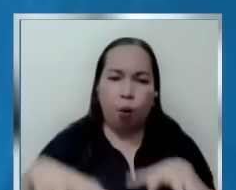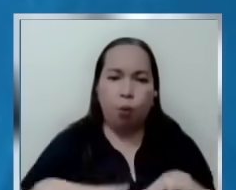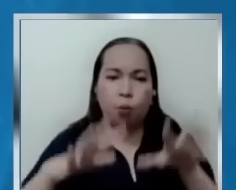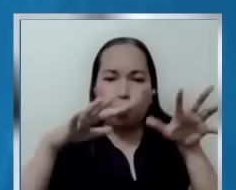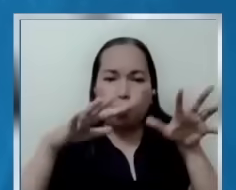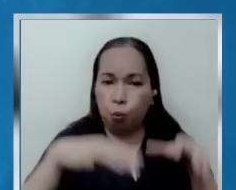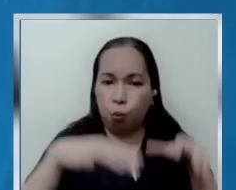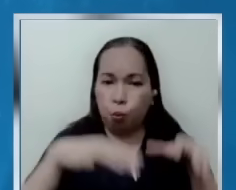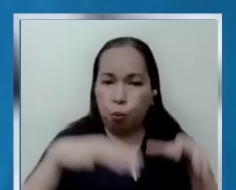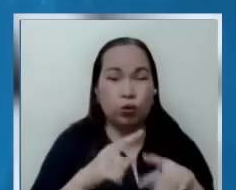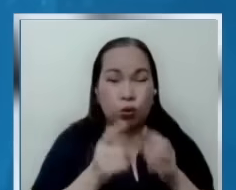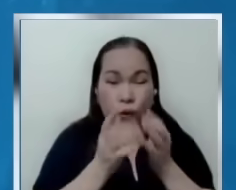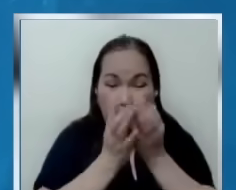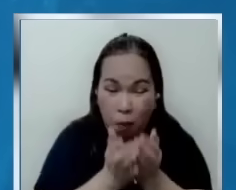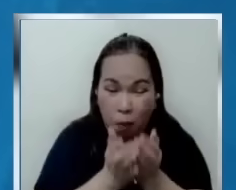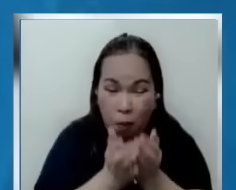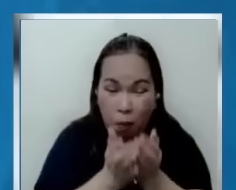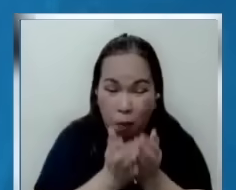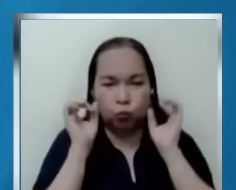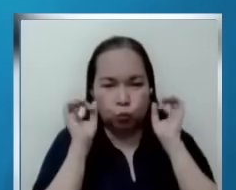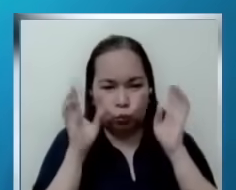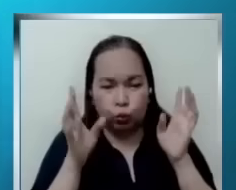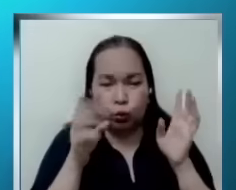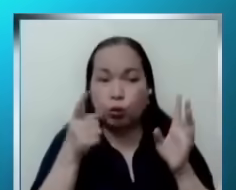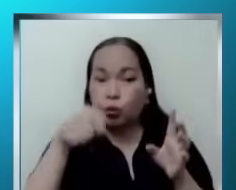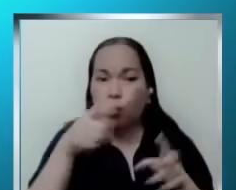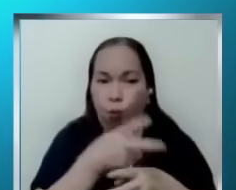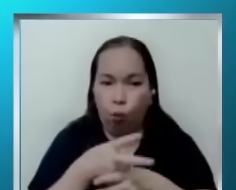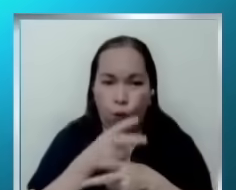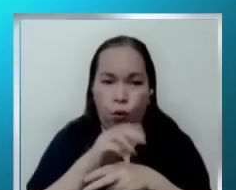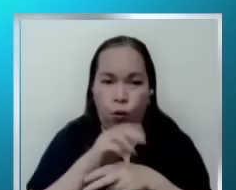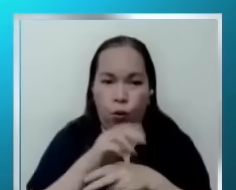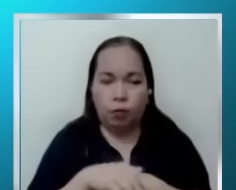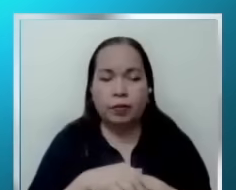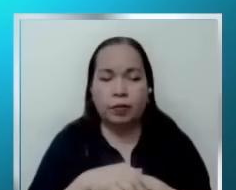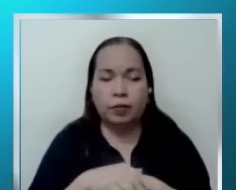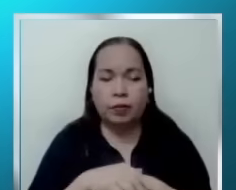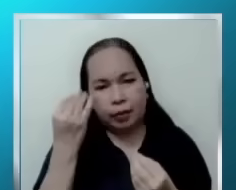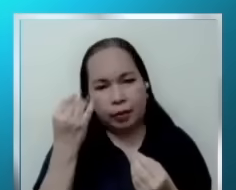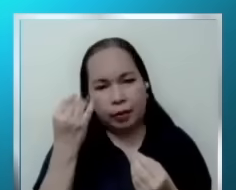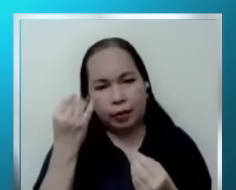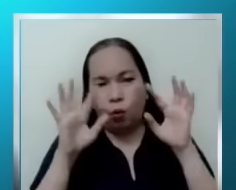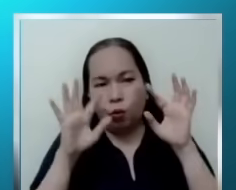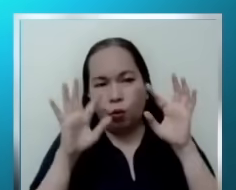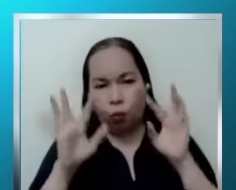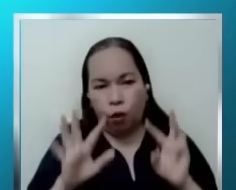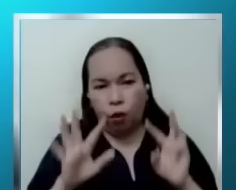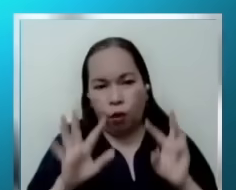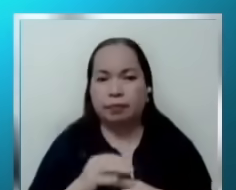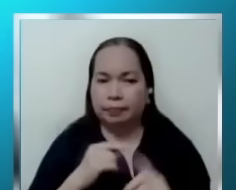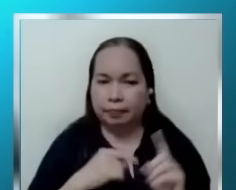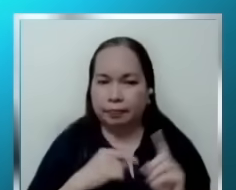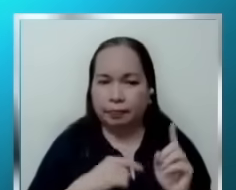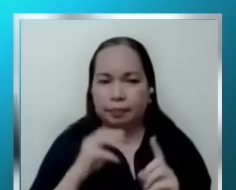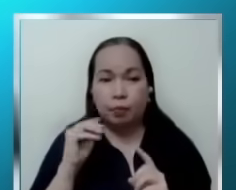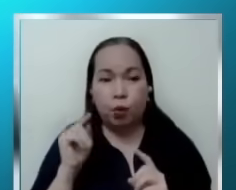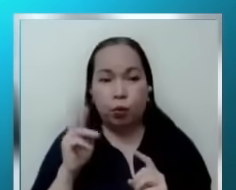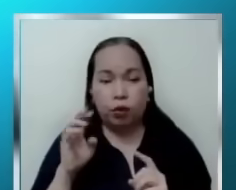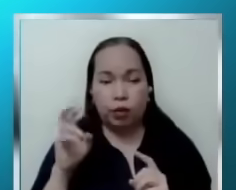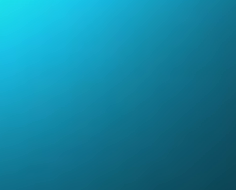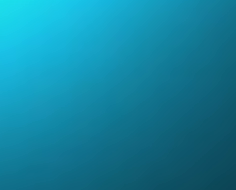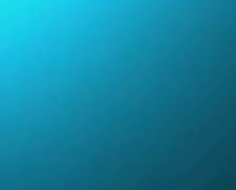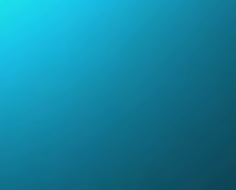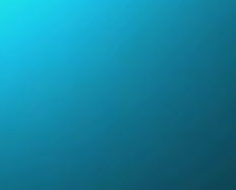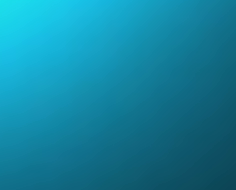o pumalaot. Kaya mag-ingat mga kapuso. At yan ho muna ang latest sa lagay ng panahon. Ako po si Maureen Shrivers para sa GMA Integrated News Weather